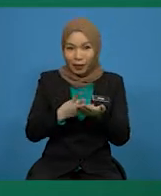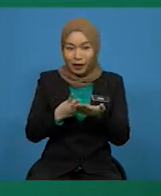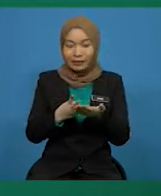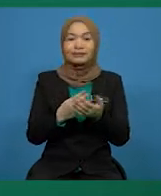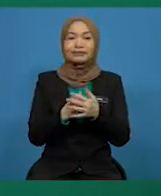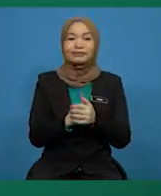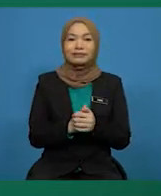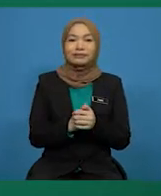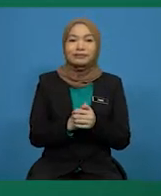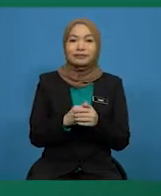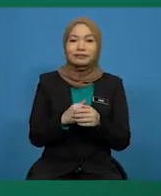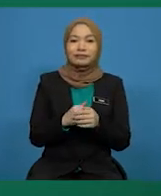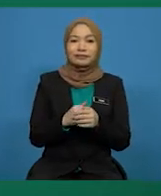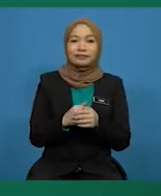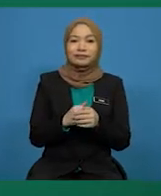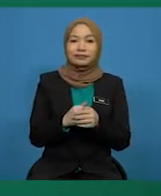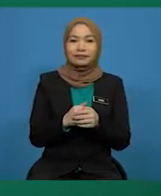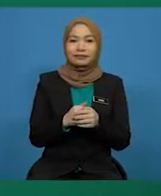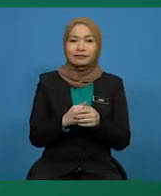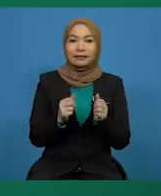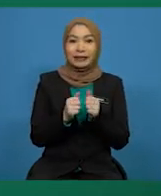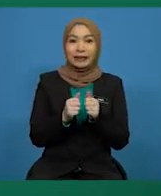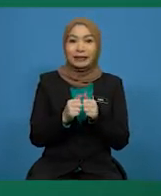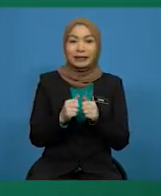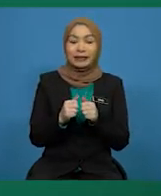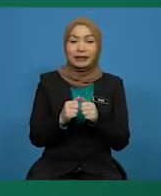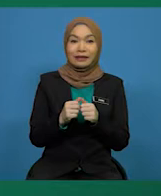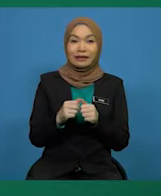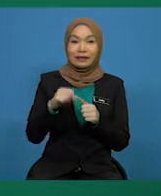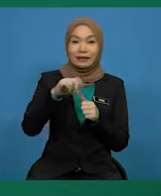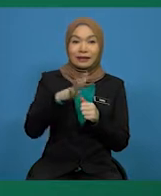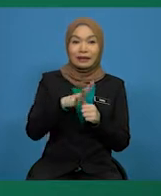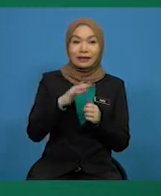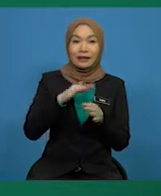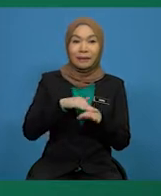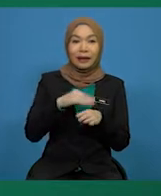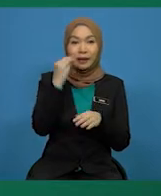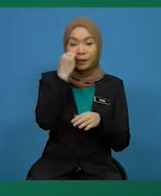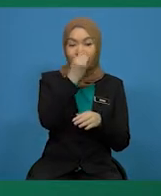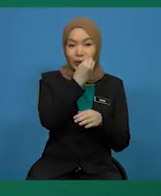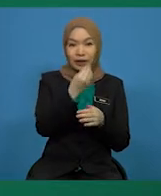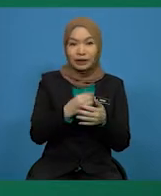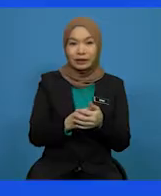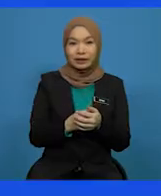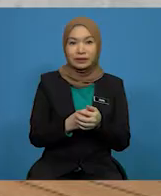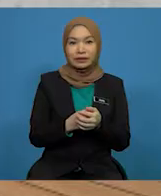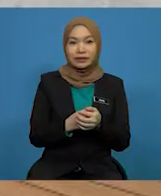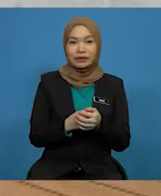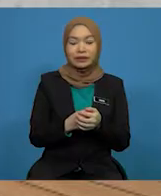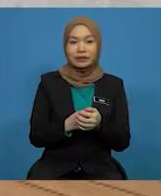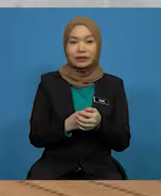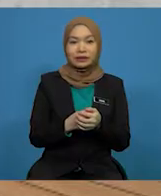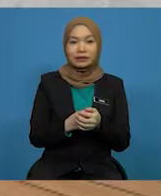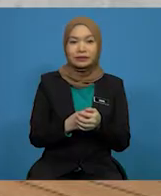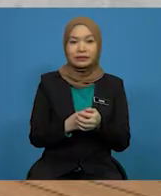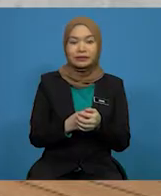kesannya kepada kadar bunga dan juga kesannya kepada kuantiti wang di pasaran. Bagi mengukuhkan